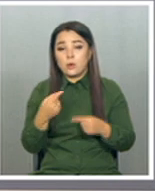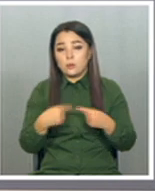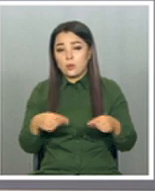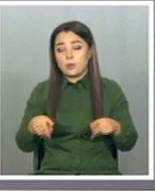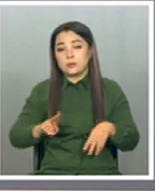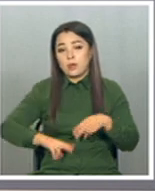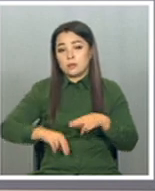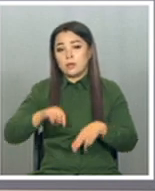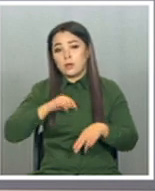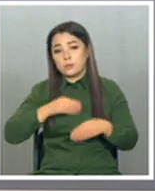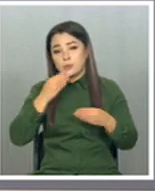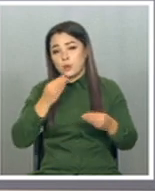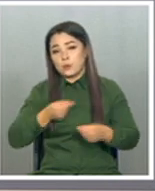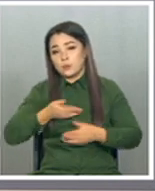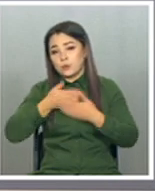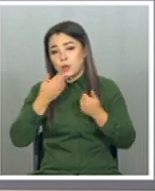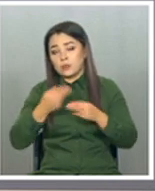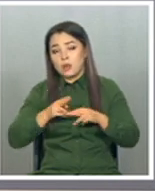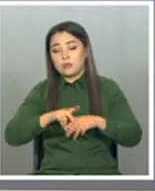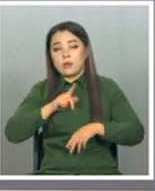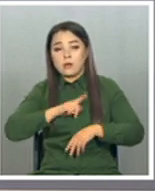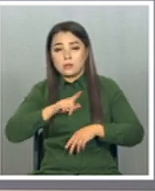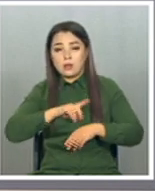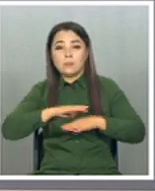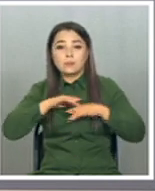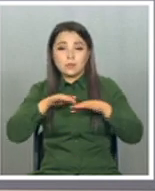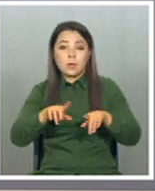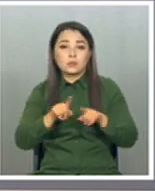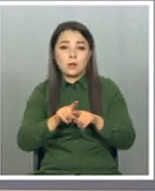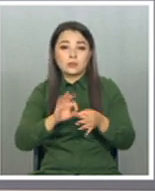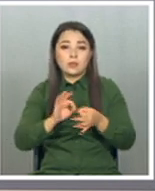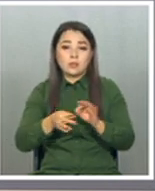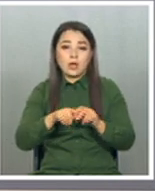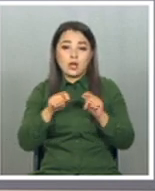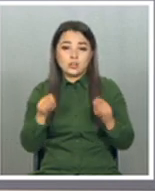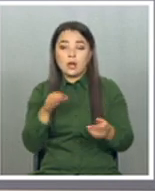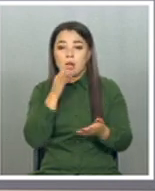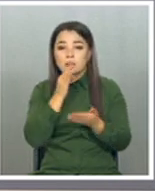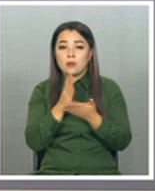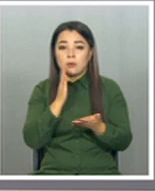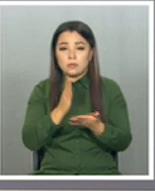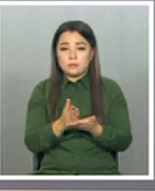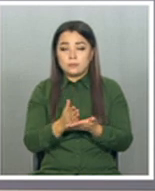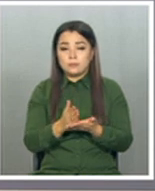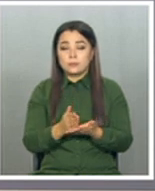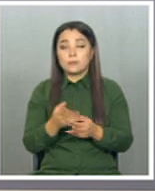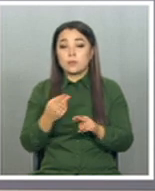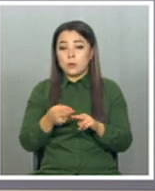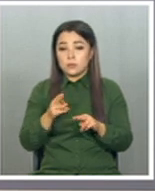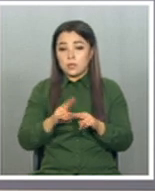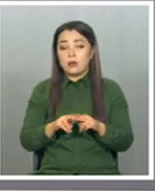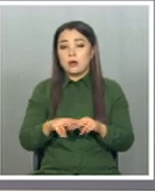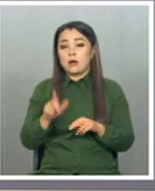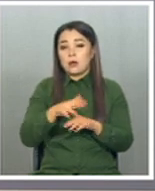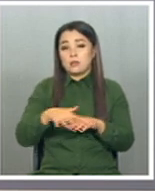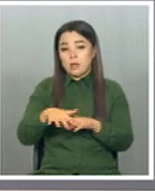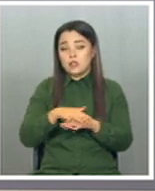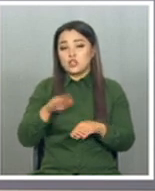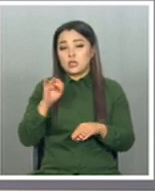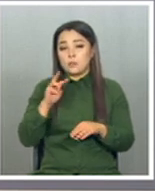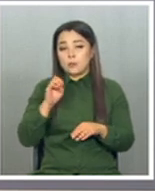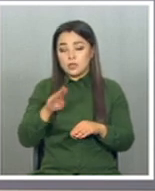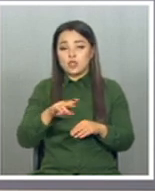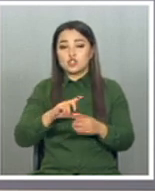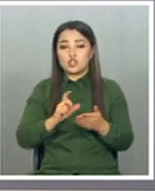көңілге қона бермейтін әрекеттерін бетіне басып, ашық айтып отырған. Не сондықтан халық Жиембет